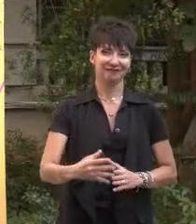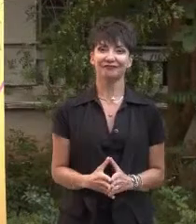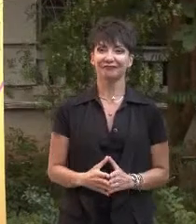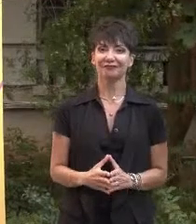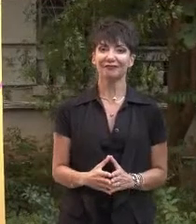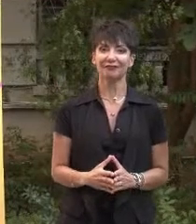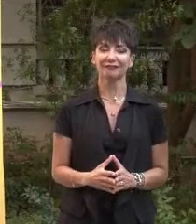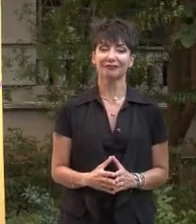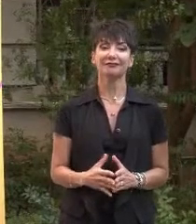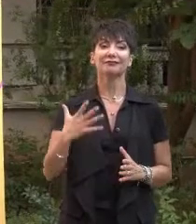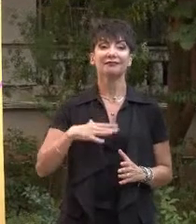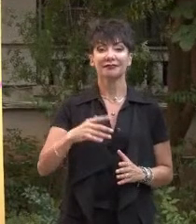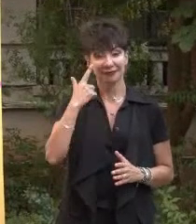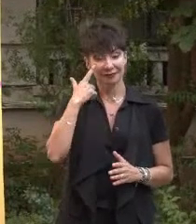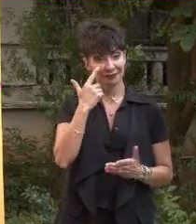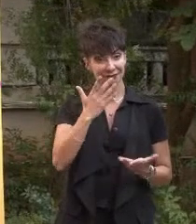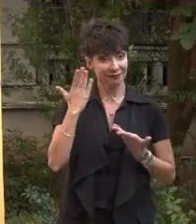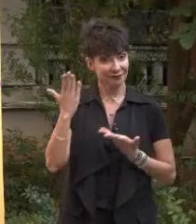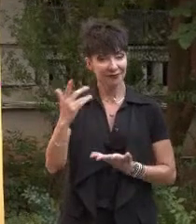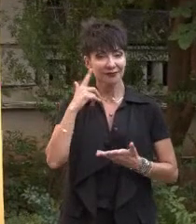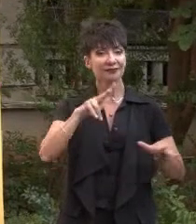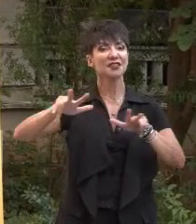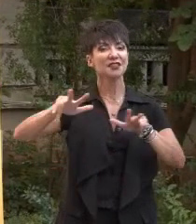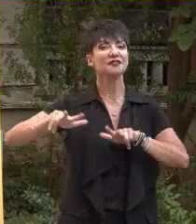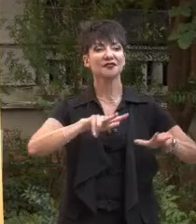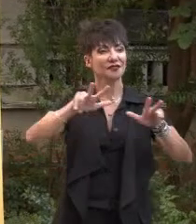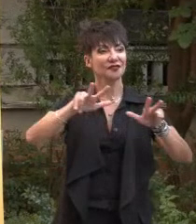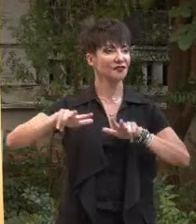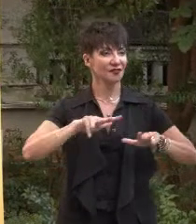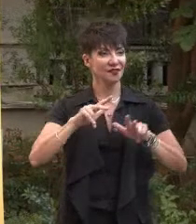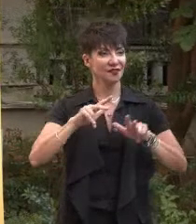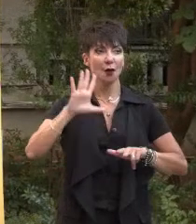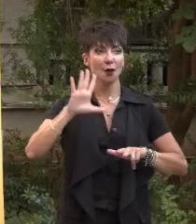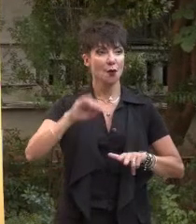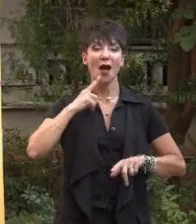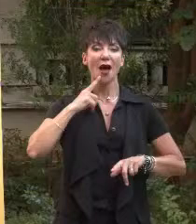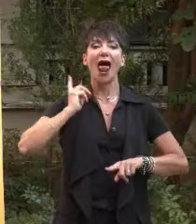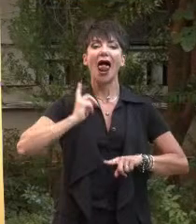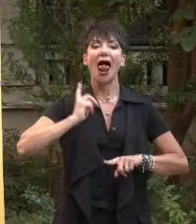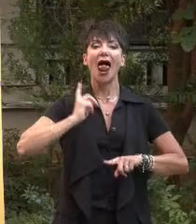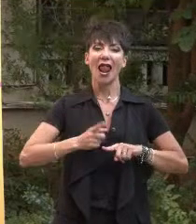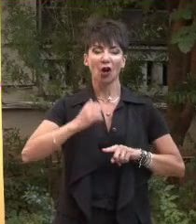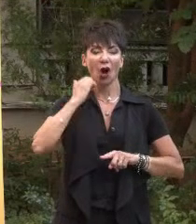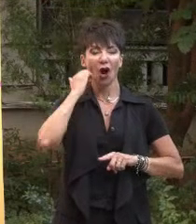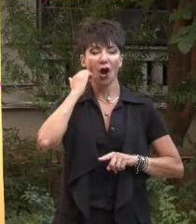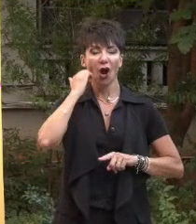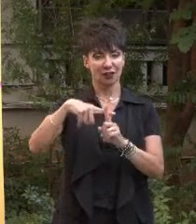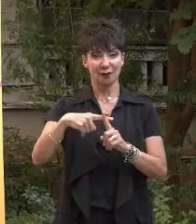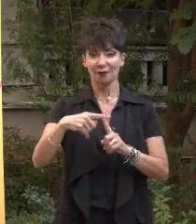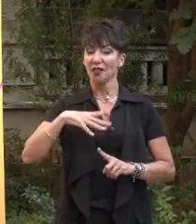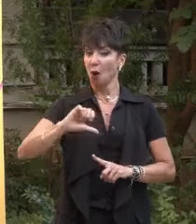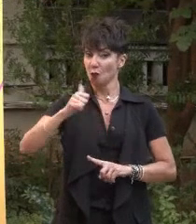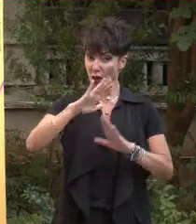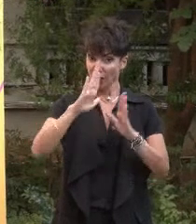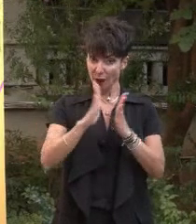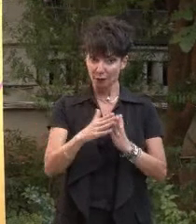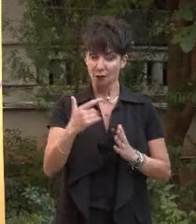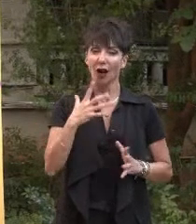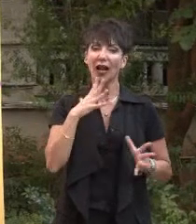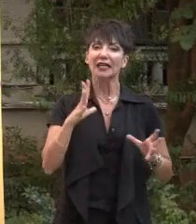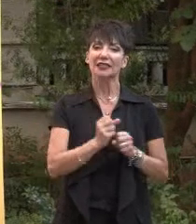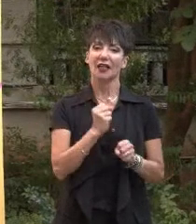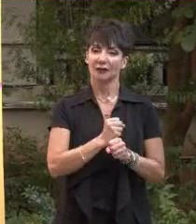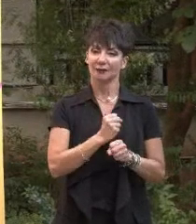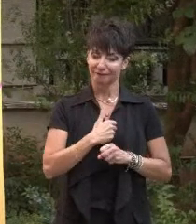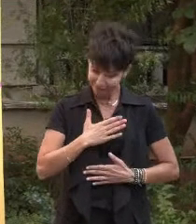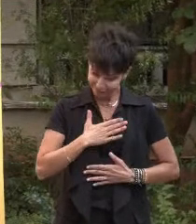Πριν περάσουμε όμως στο βίντεο, στο οποίο συμπυκνώνονται οι βασικές δράσεις του Ελληνικού Ερυθρού Σταυρού, θέλω να ευχαριστήσω τη συνάδελφο και φίλη